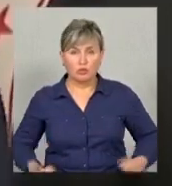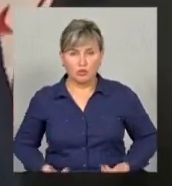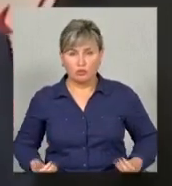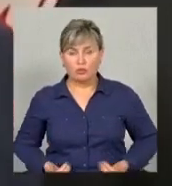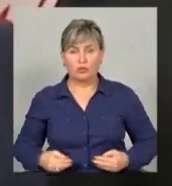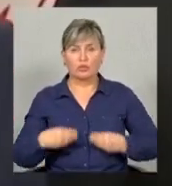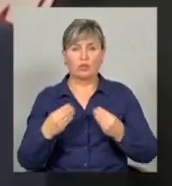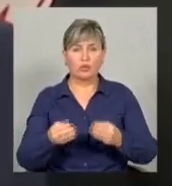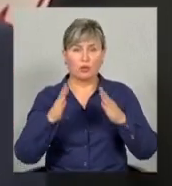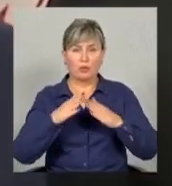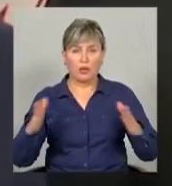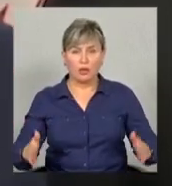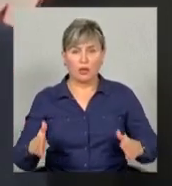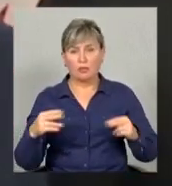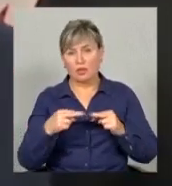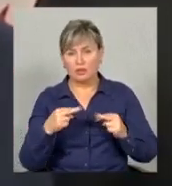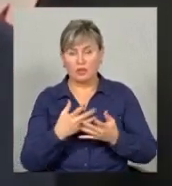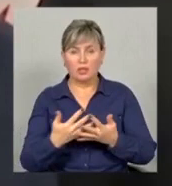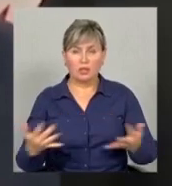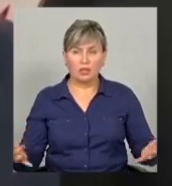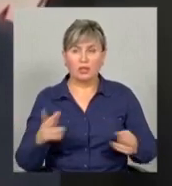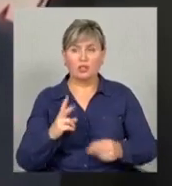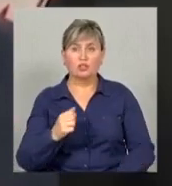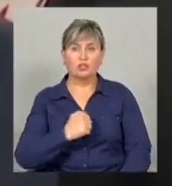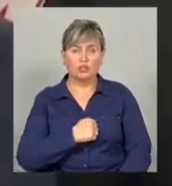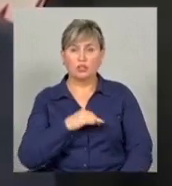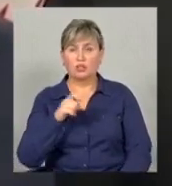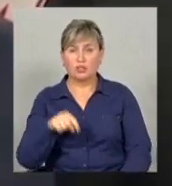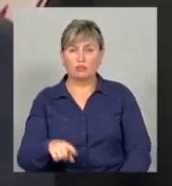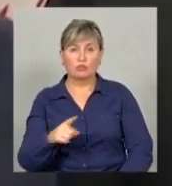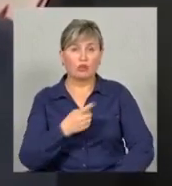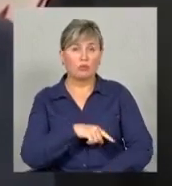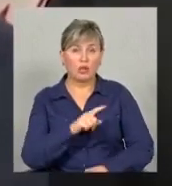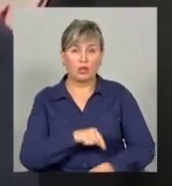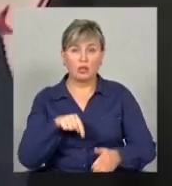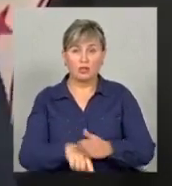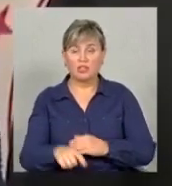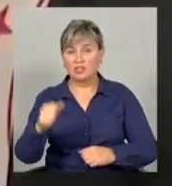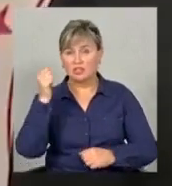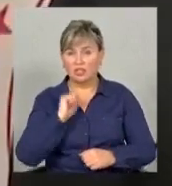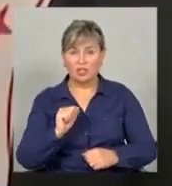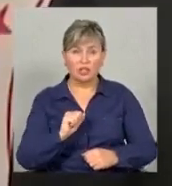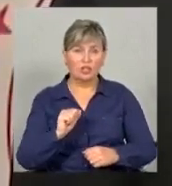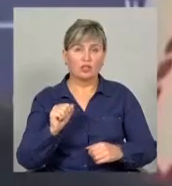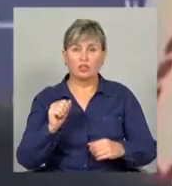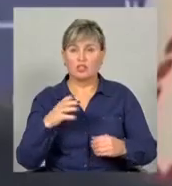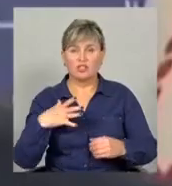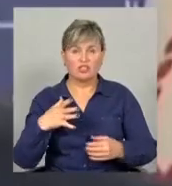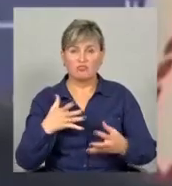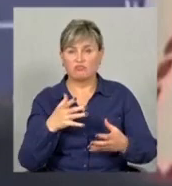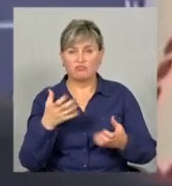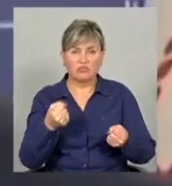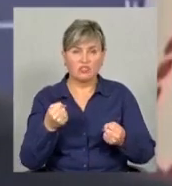провинции доставили палатки и постельные принадлежности. К сожалению, из-за того, что больница в Искендуре старая, она не устояла перед